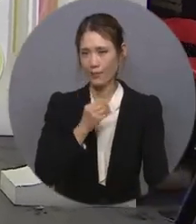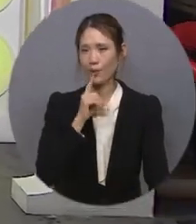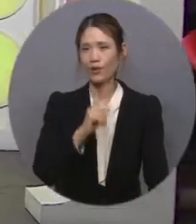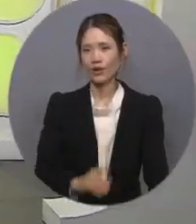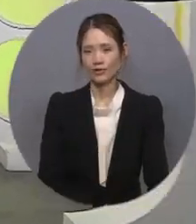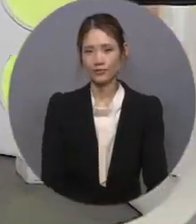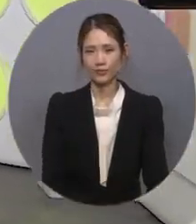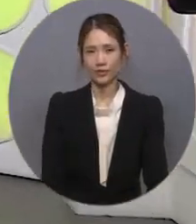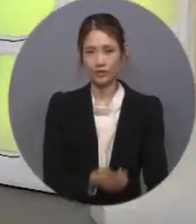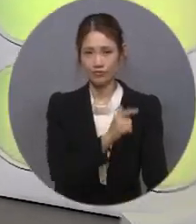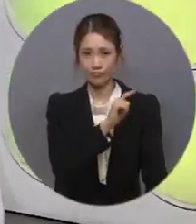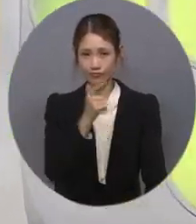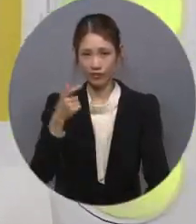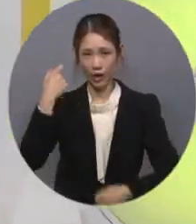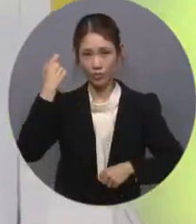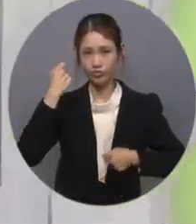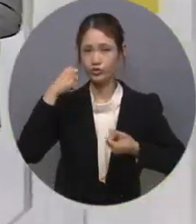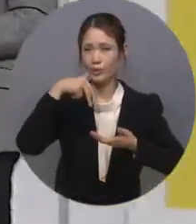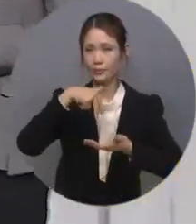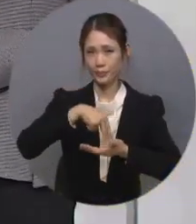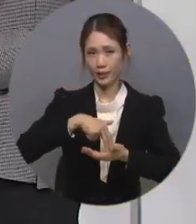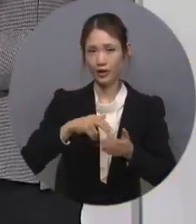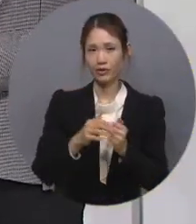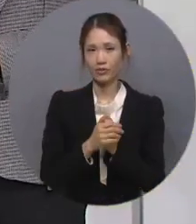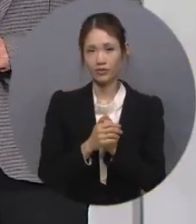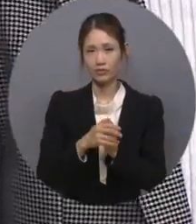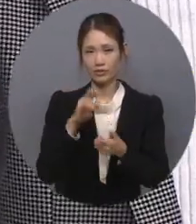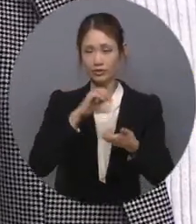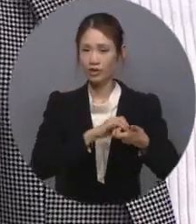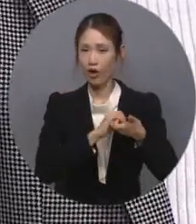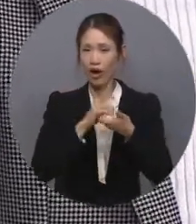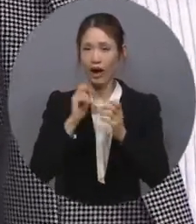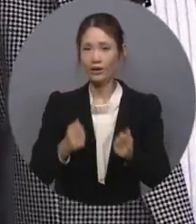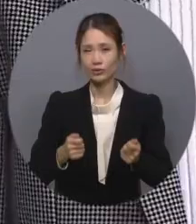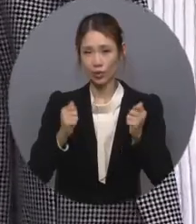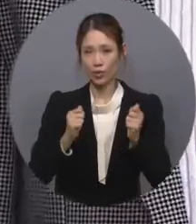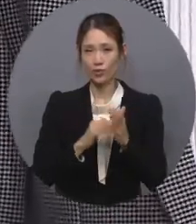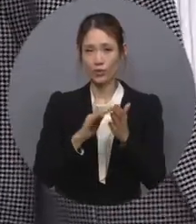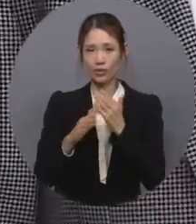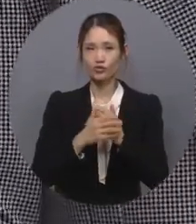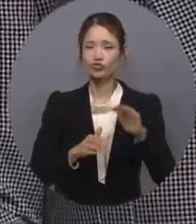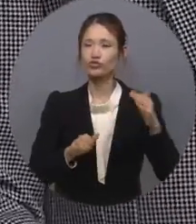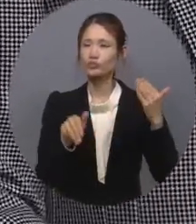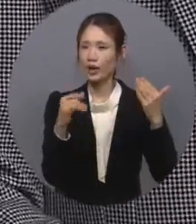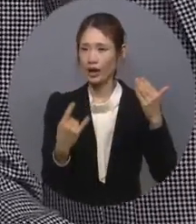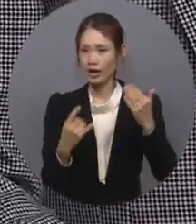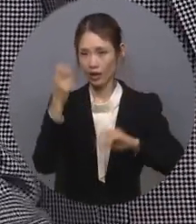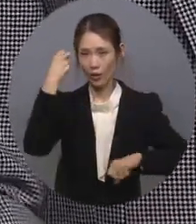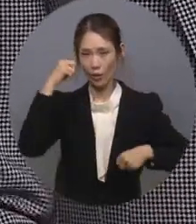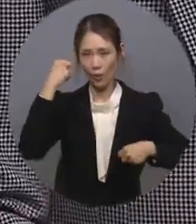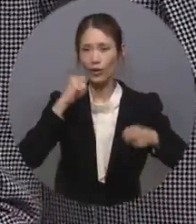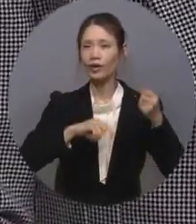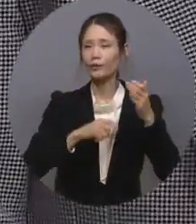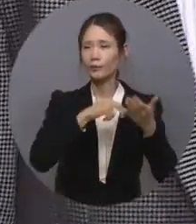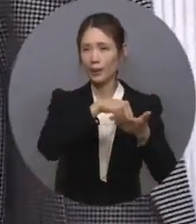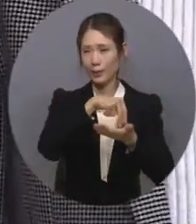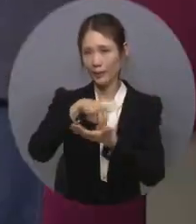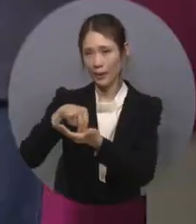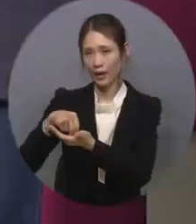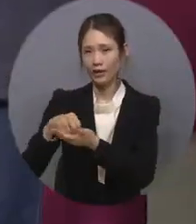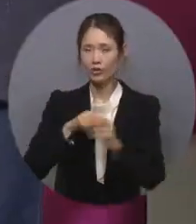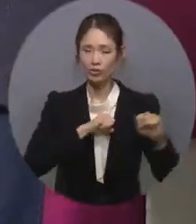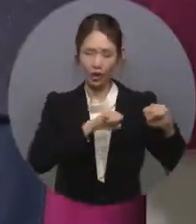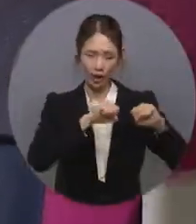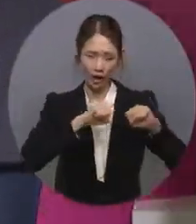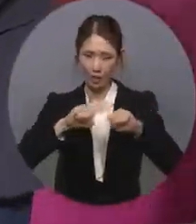이후 다양한 무대 위에 오른 그는 성악가를 졸업하고 900여 차례가 넘는 공연 등을 펼치며 활발한 활동을